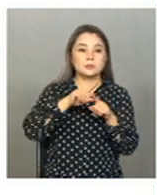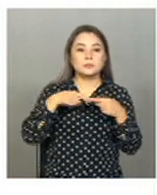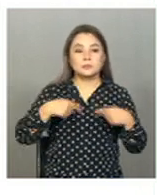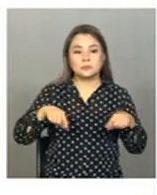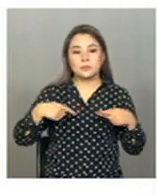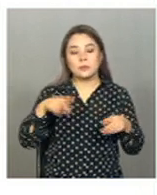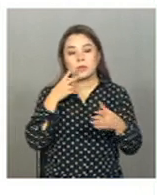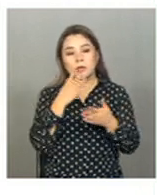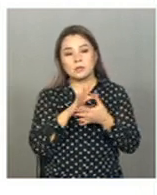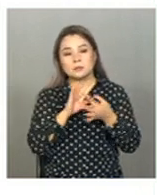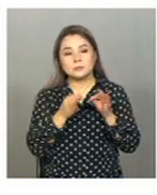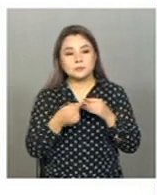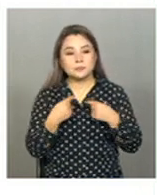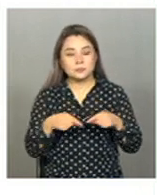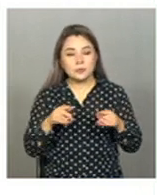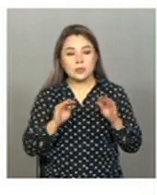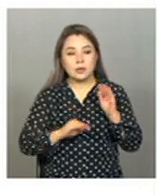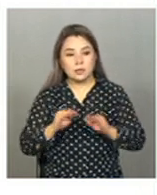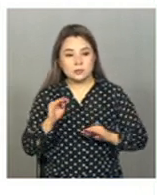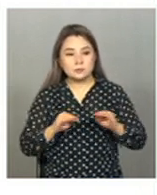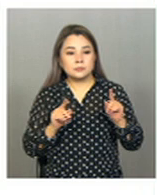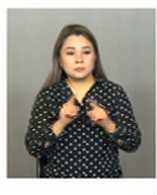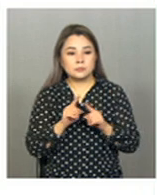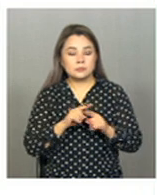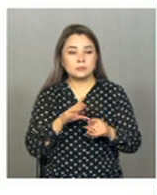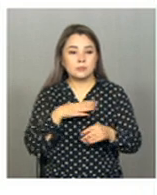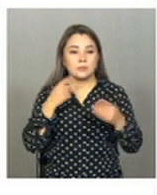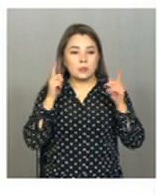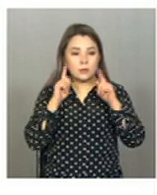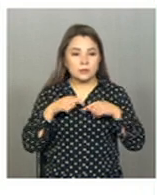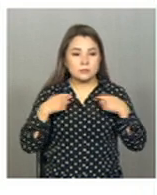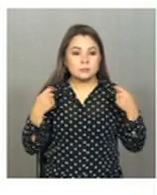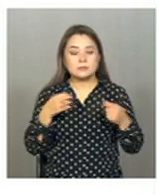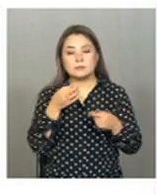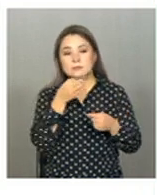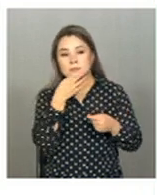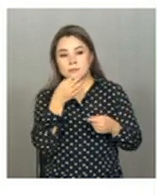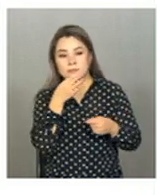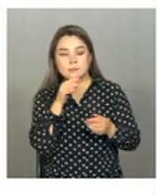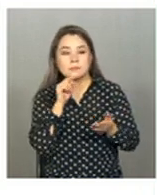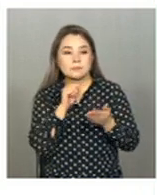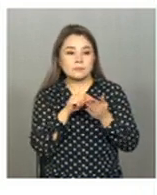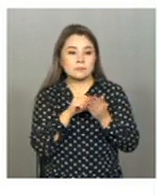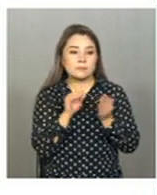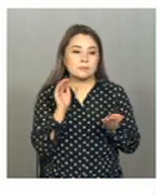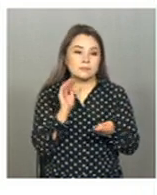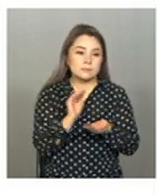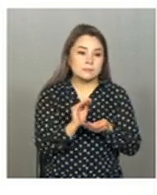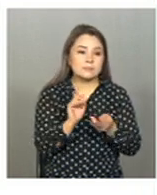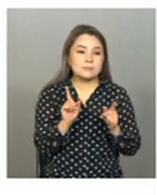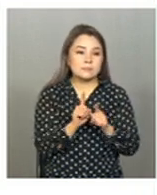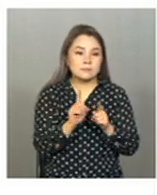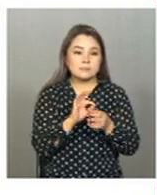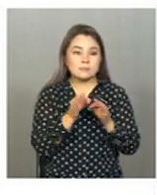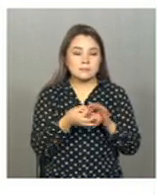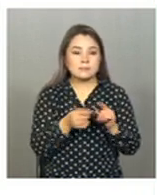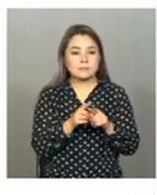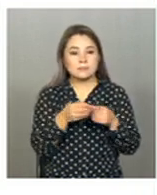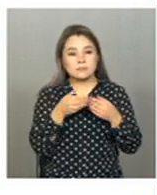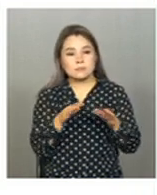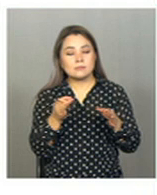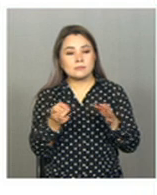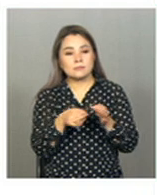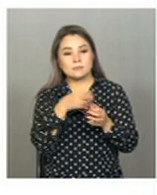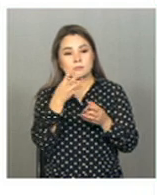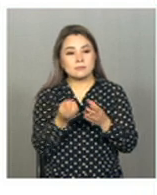сәтте әр түрлі заттарды, орамал, жұмыртқа, балапан, тағы басқа шығарып, жұртты таңғалдыру,